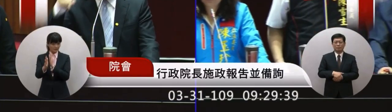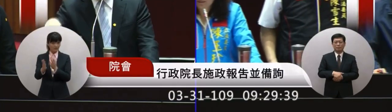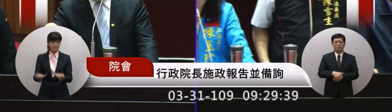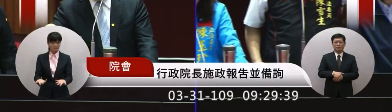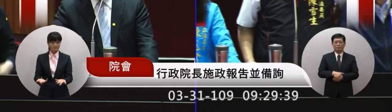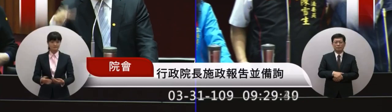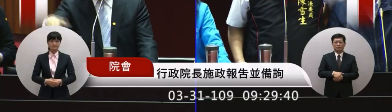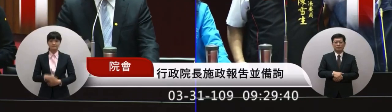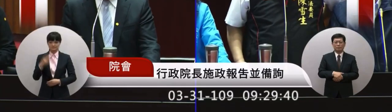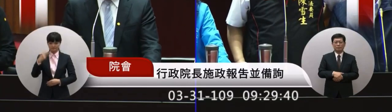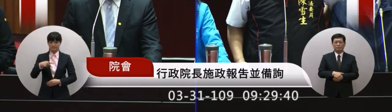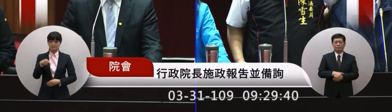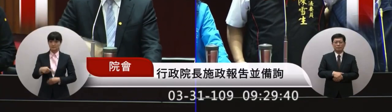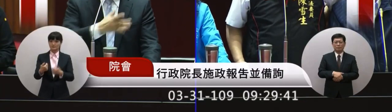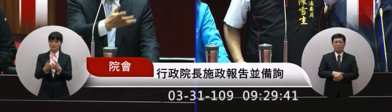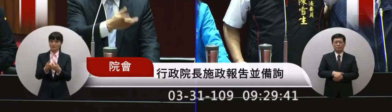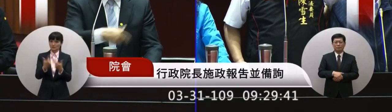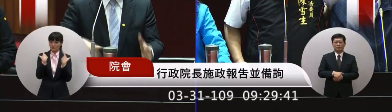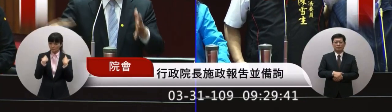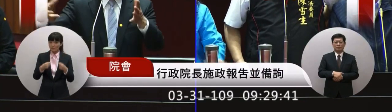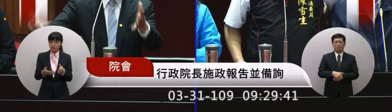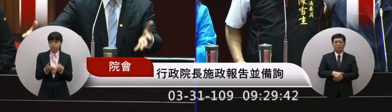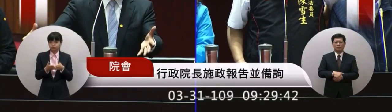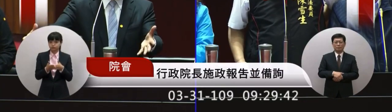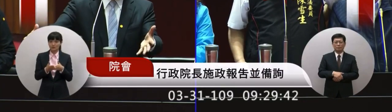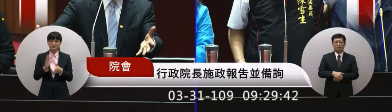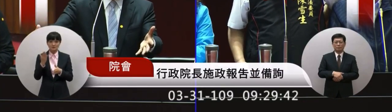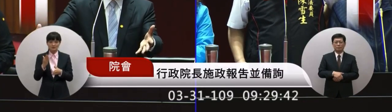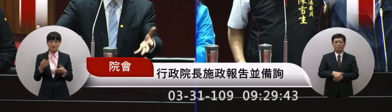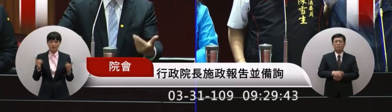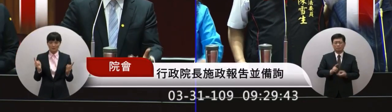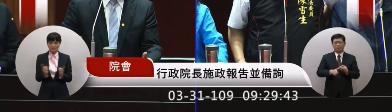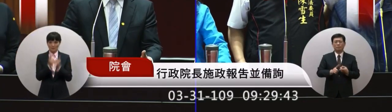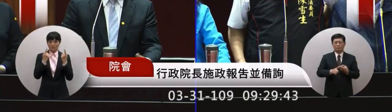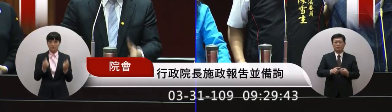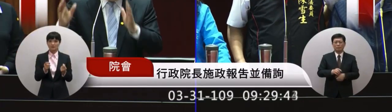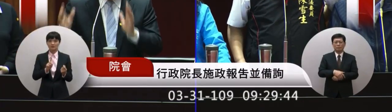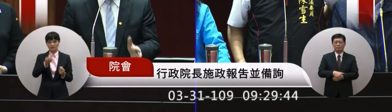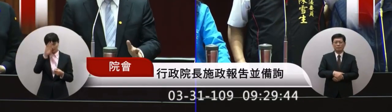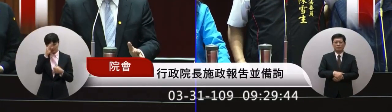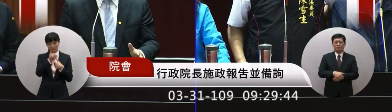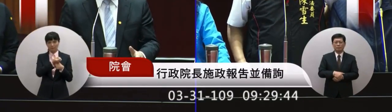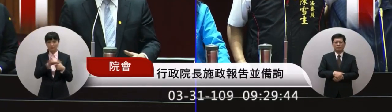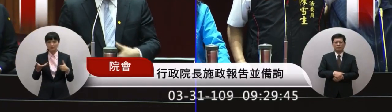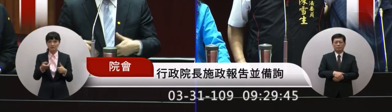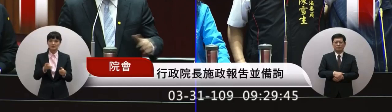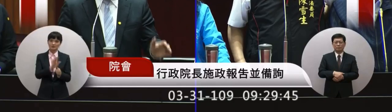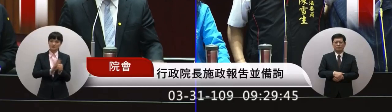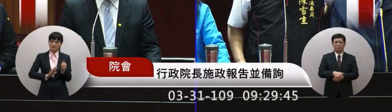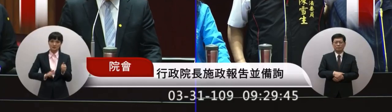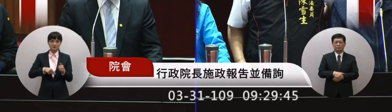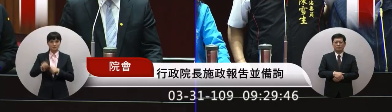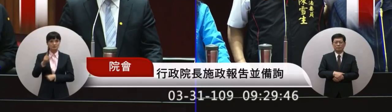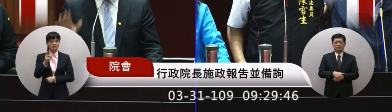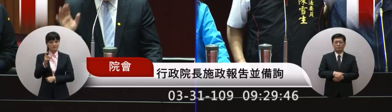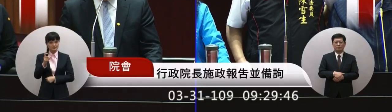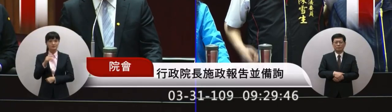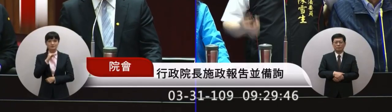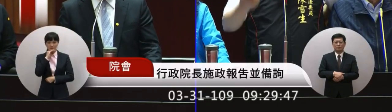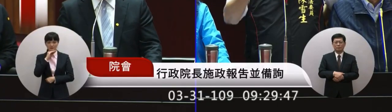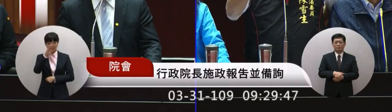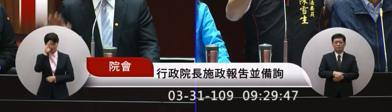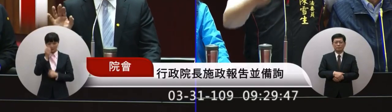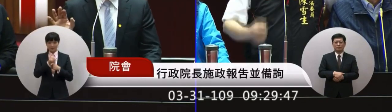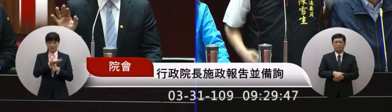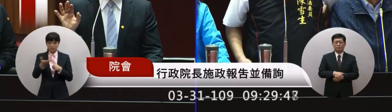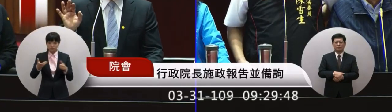另外这个会老早要开，但刚好疫情嘛。 对了， 是这样嘛？那疫情过后，那相关的运作机